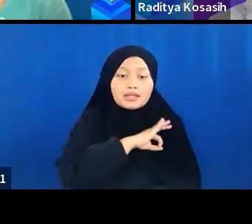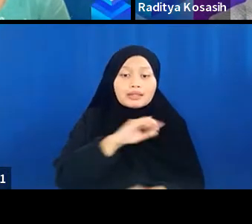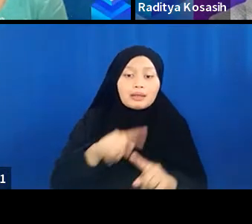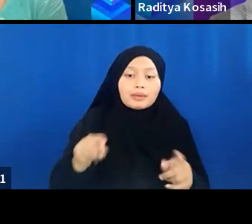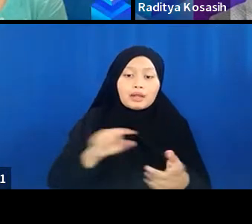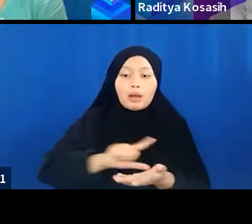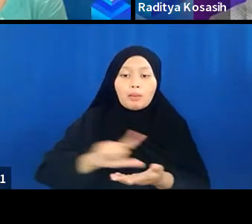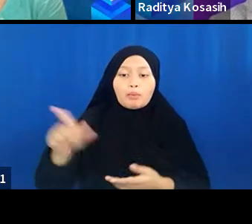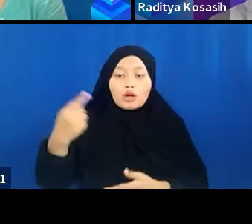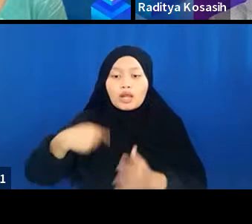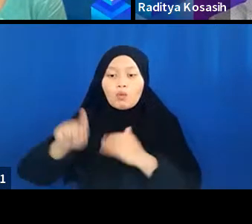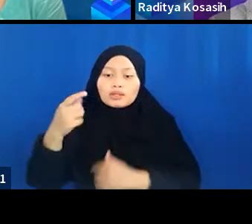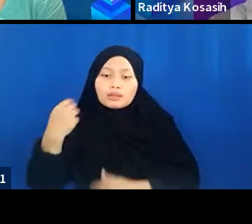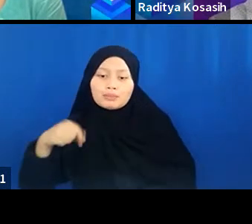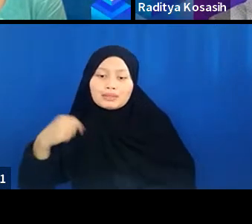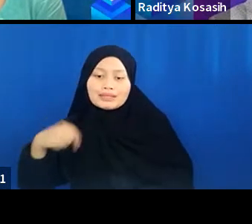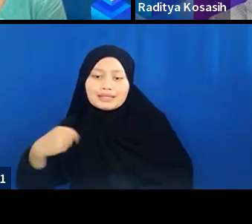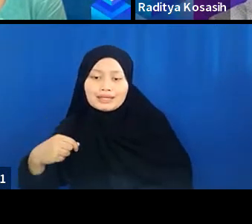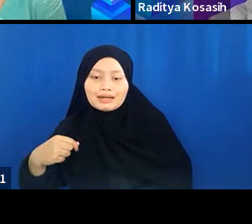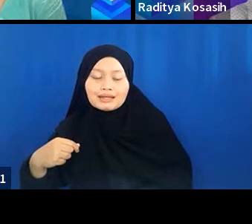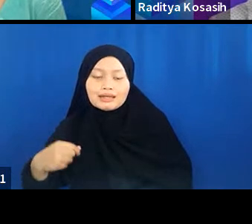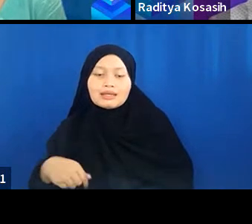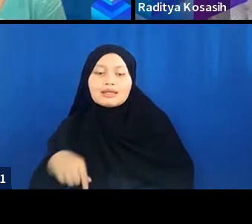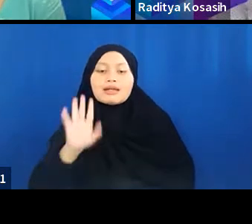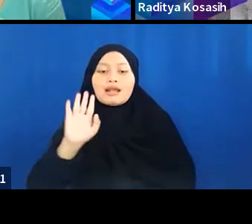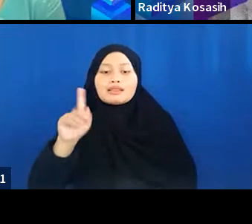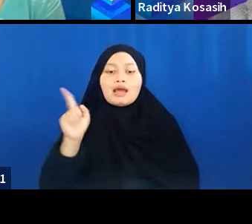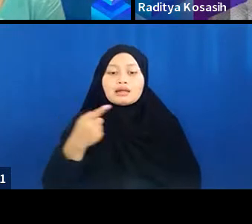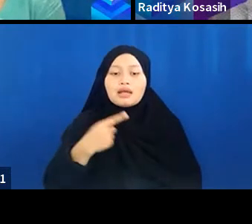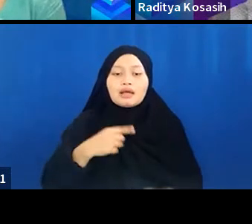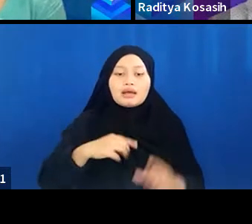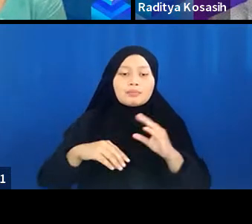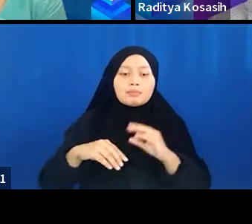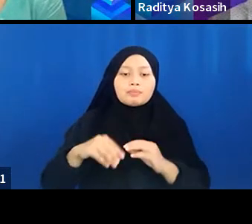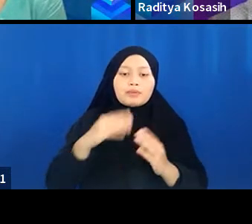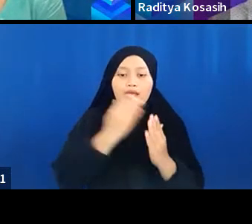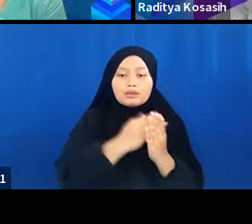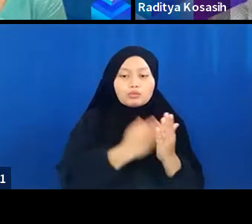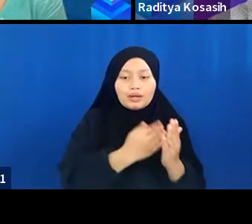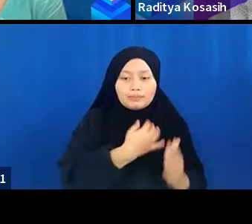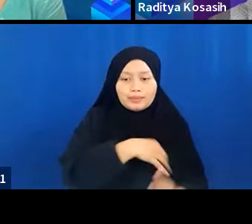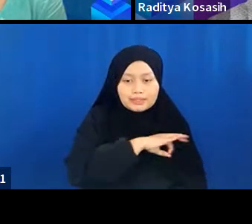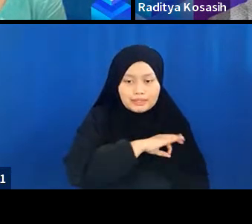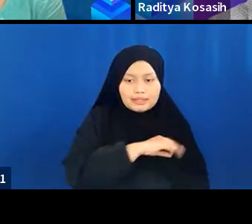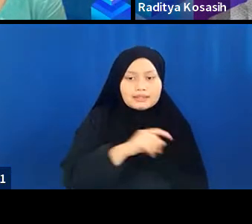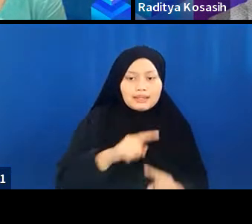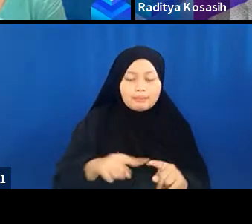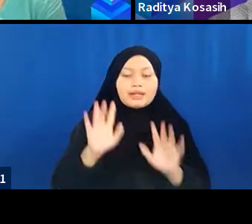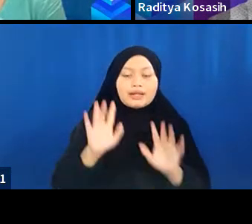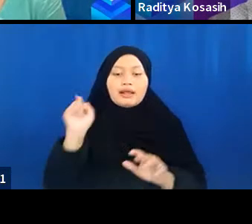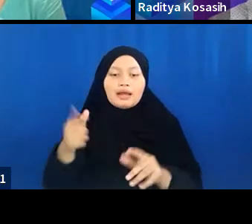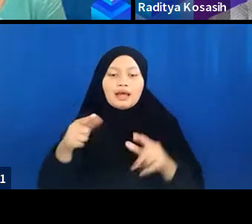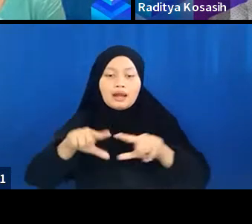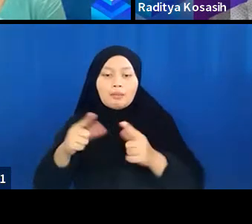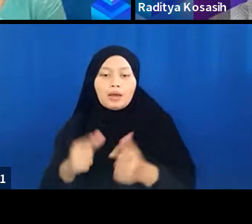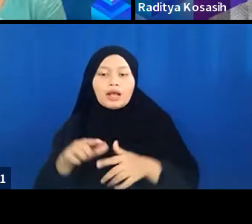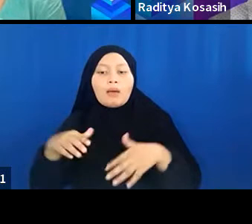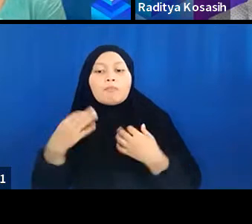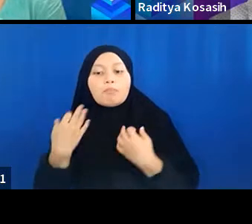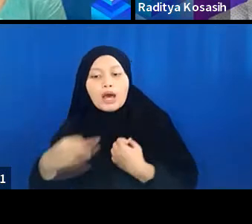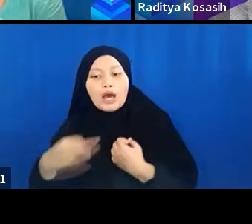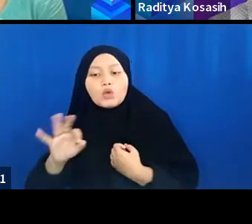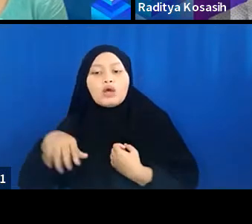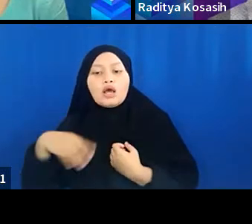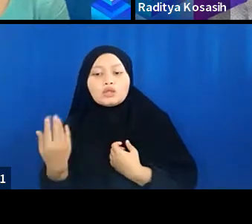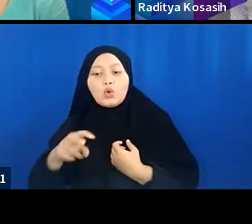kamu terhitung jumlahnya ditemui akan tidak pernah jadi orang keppresnya tapi akan ada terbaru betul ada kunci bank yang diberikan